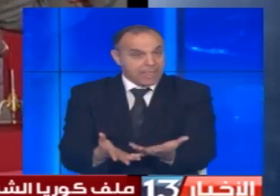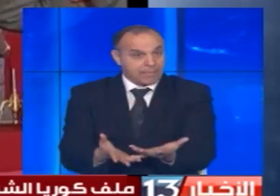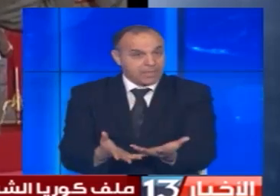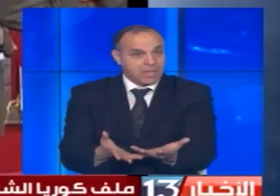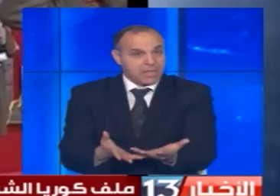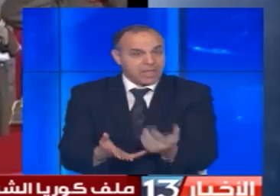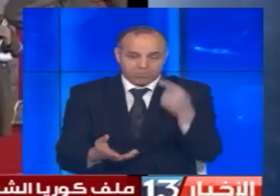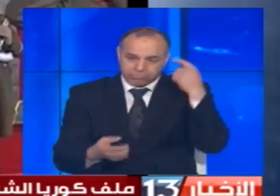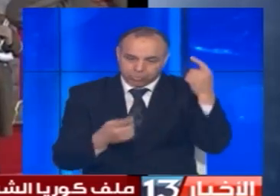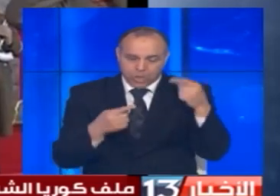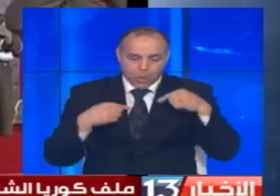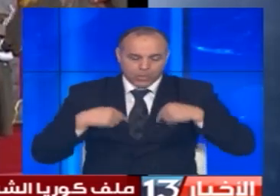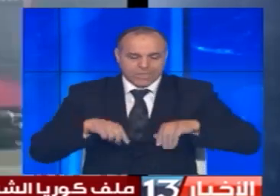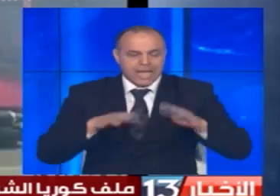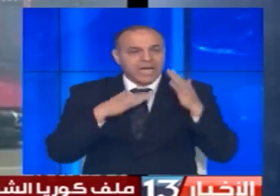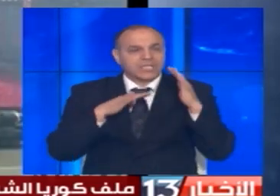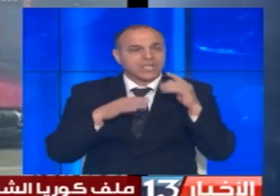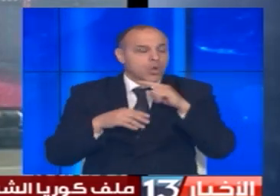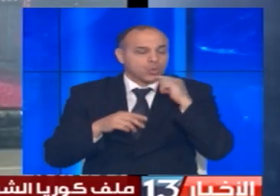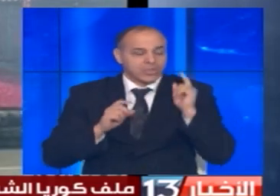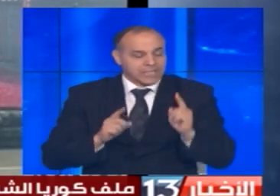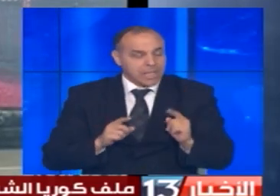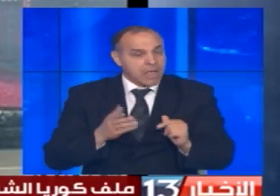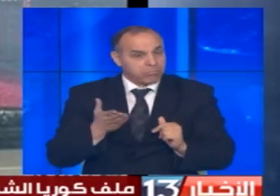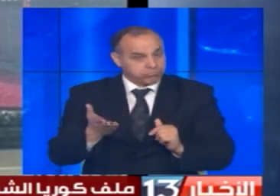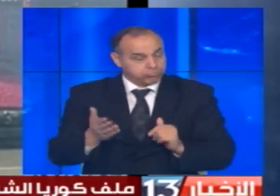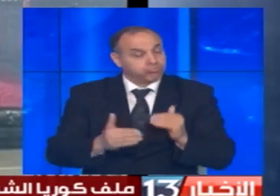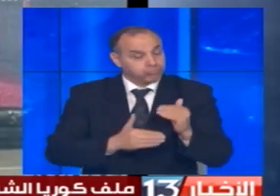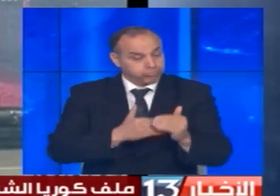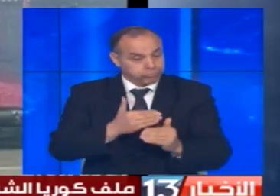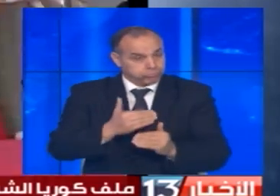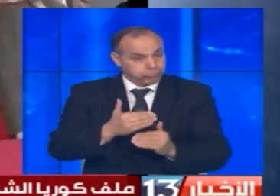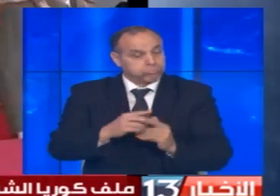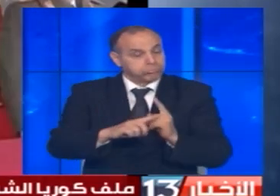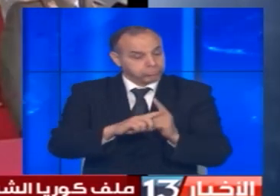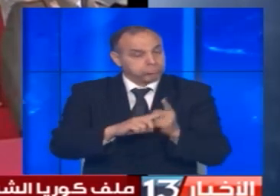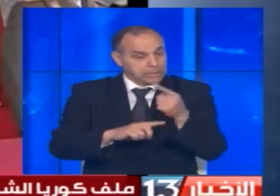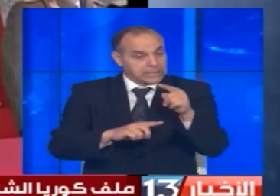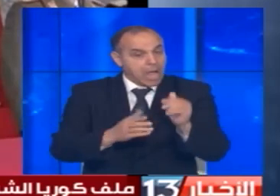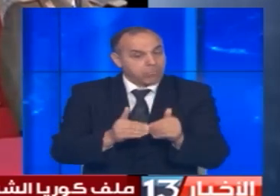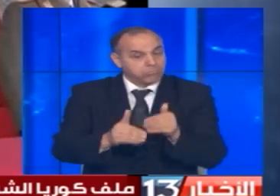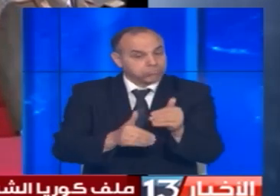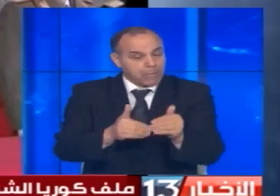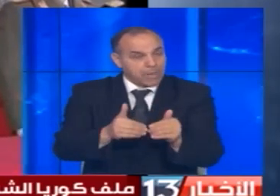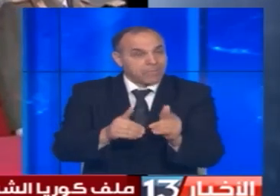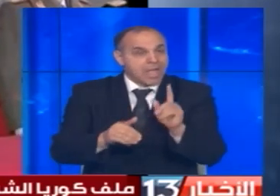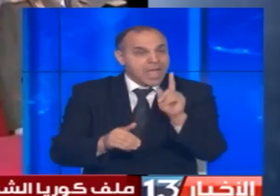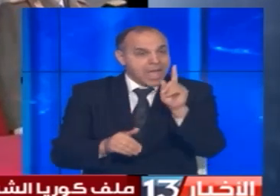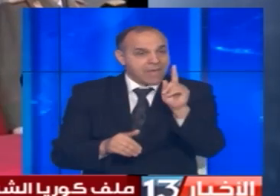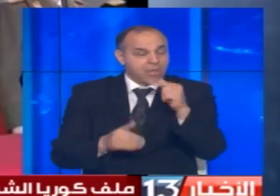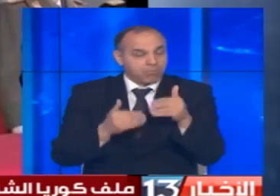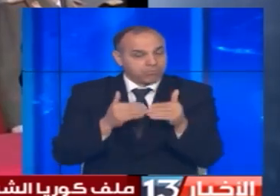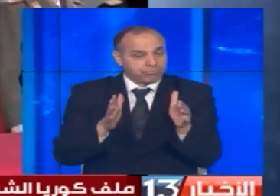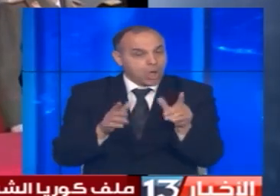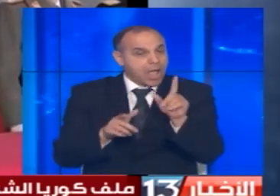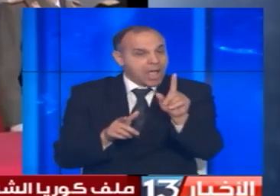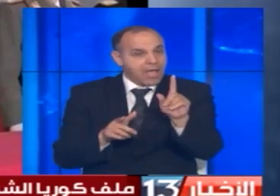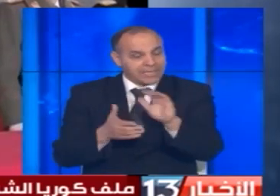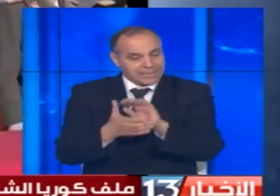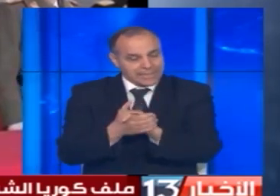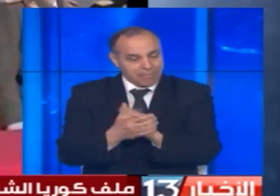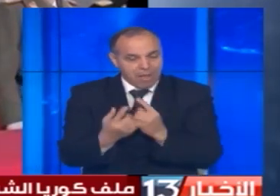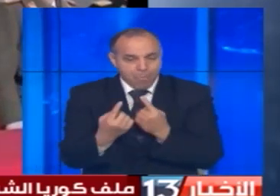فيما رأى فيه وزير الخارجية الروسي سيرجي لافروف خطوة في الاتجاه الصحيح ينبغي أن تفتح بابا